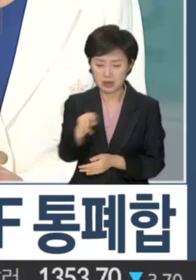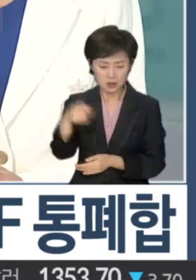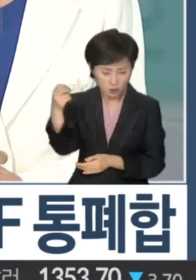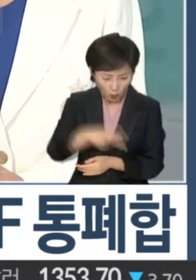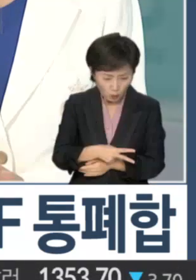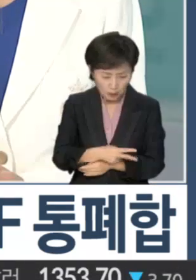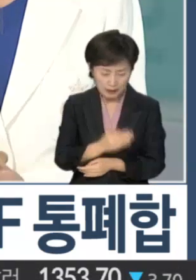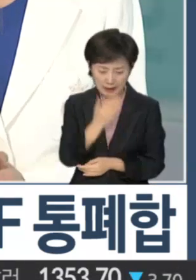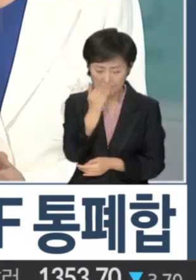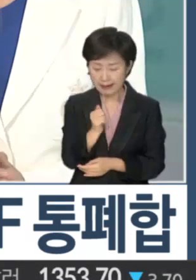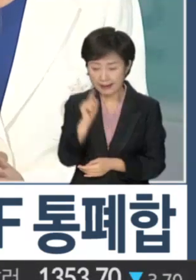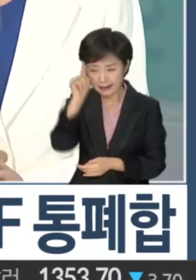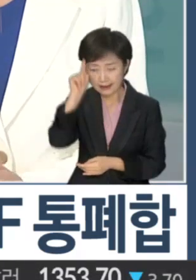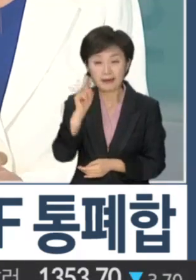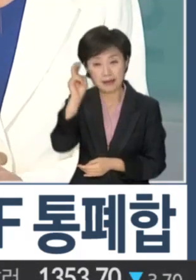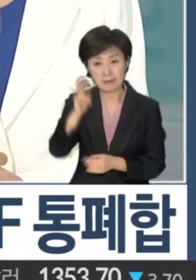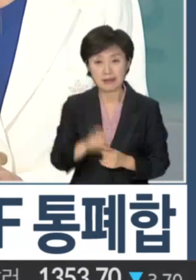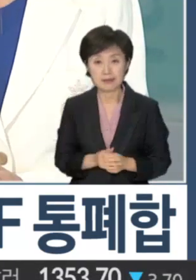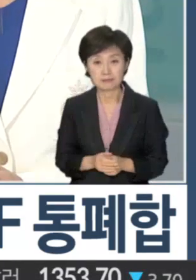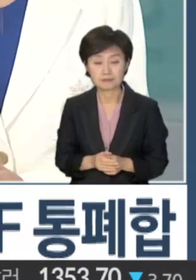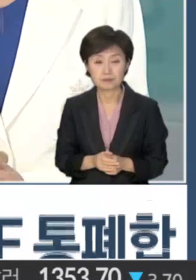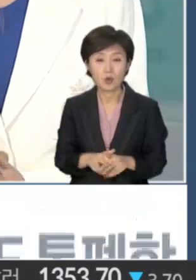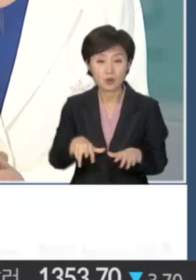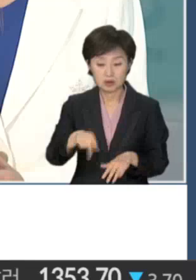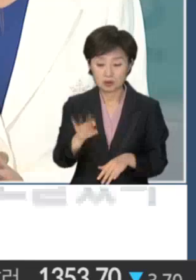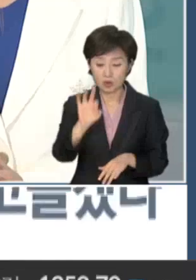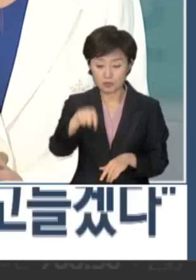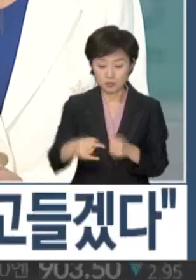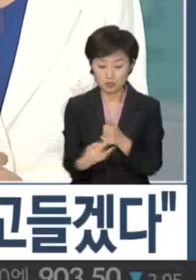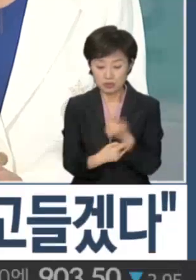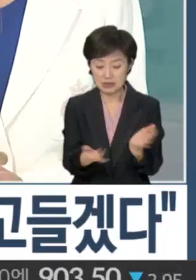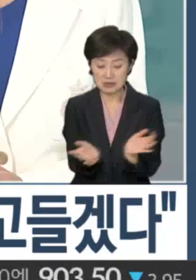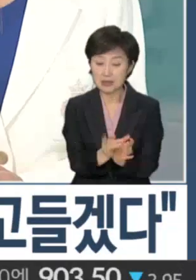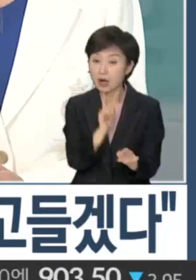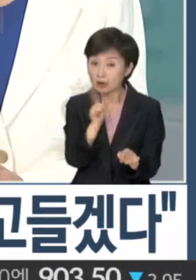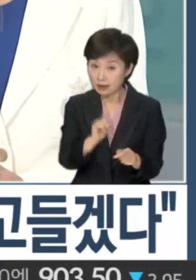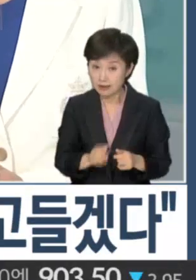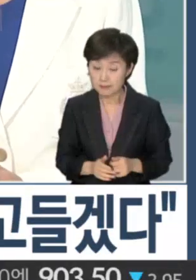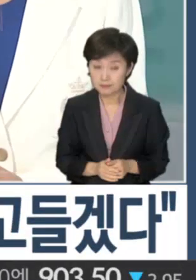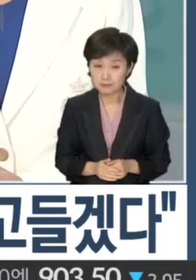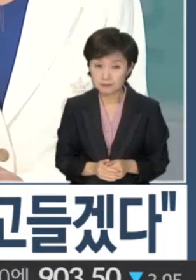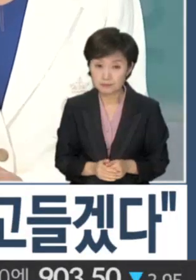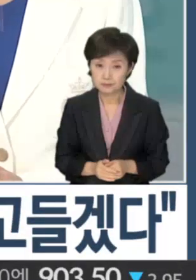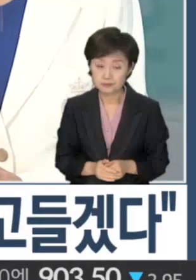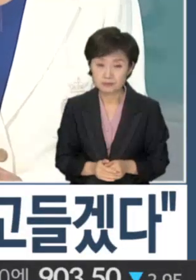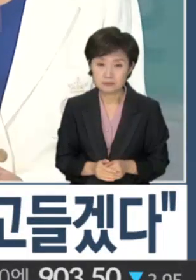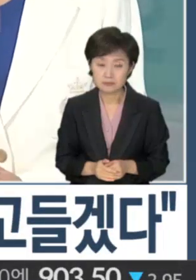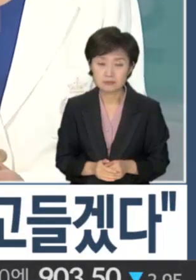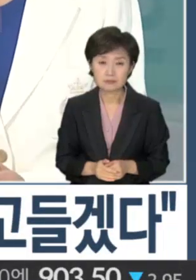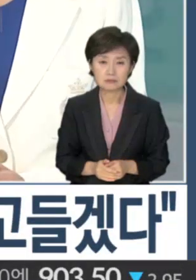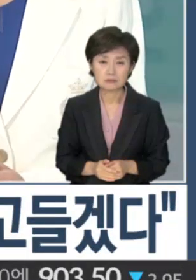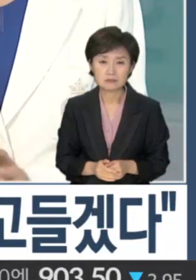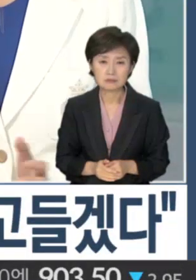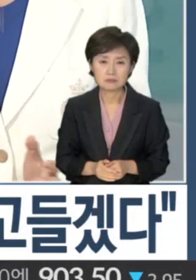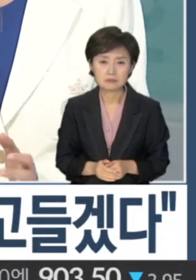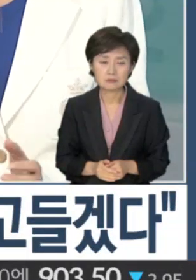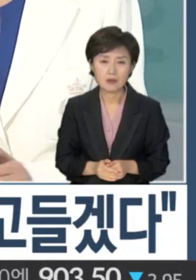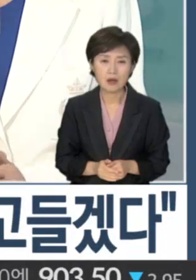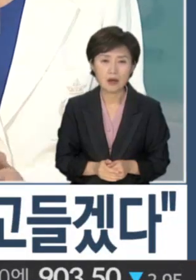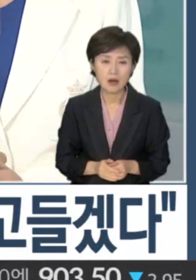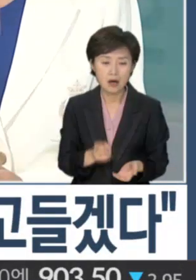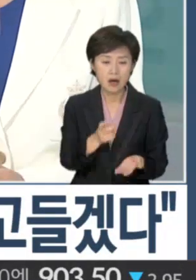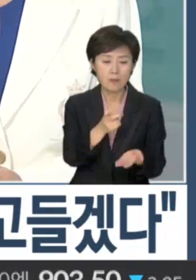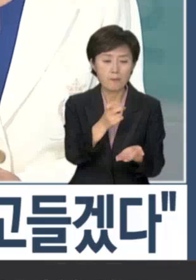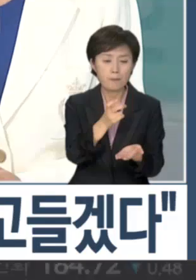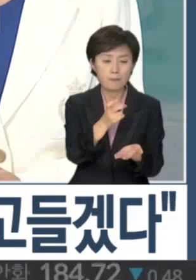나겠다라는 생각이 듭니다. 당장 정무위만 해도 좀 이따 또 얘기가 나오겠지만 법화 얘기를 하는데 법화